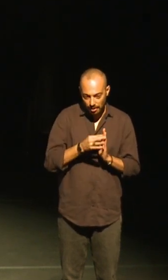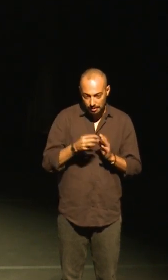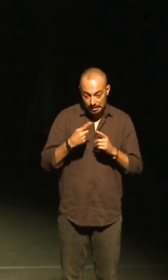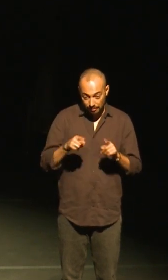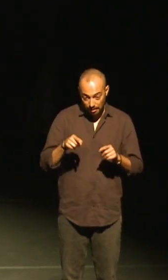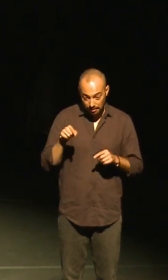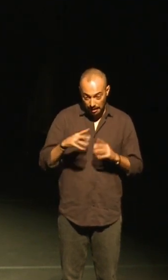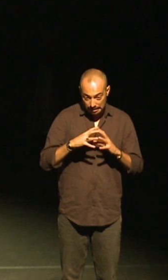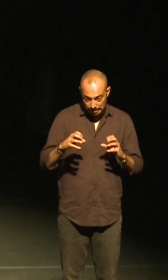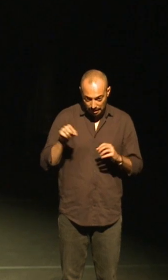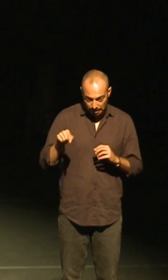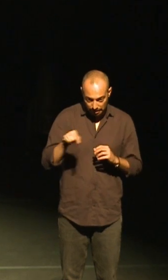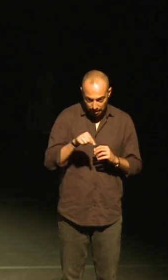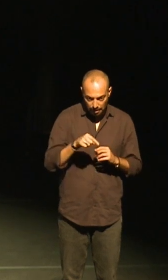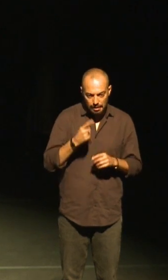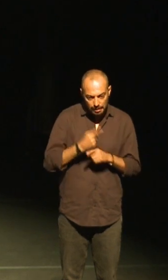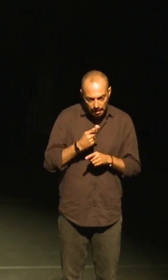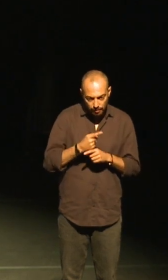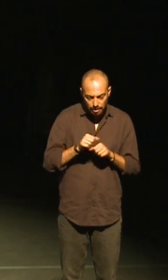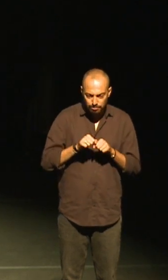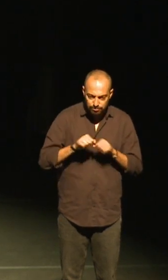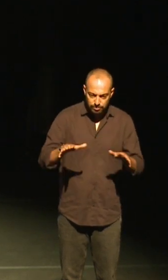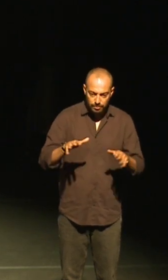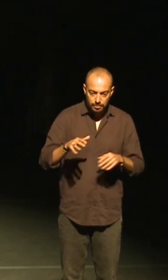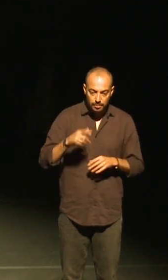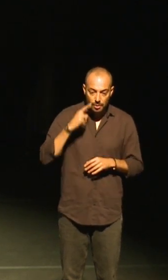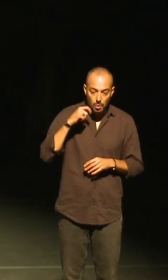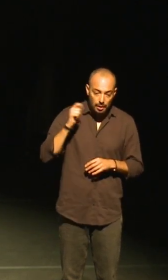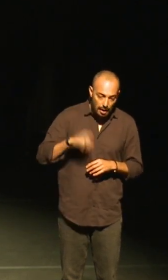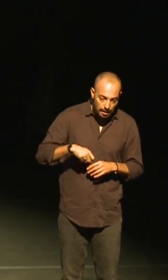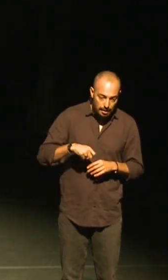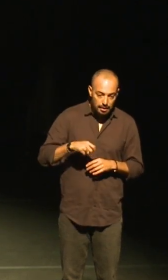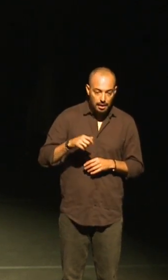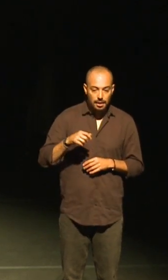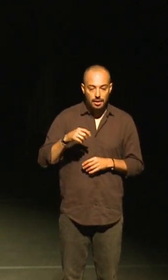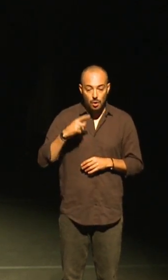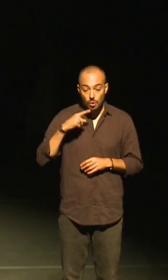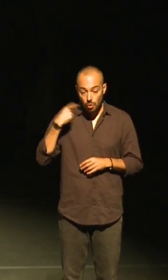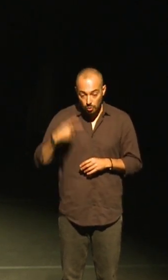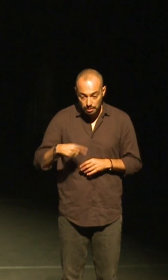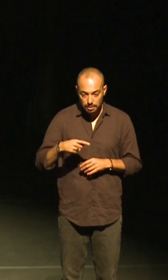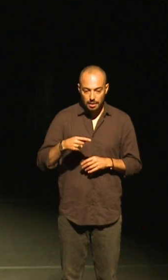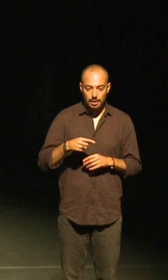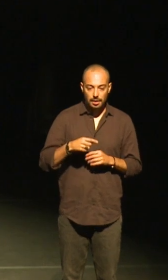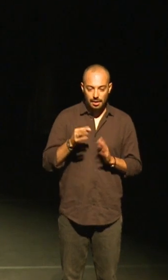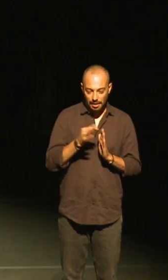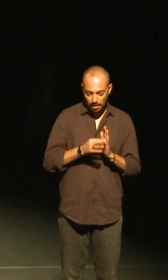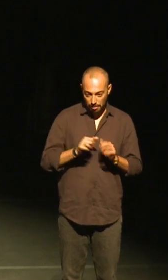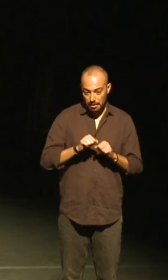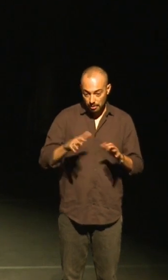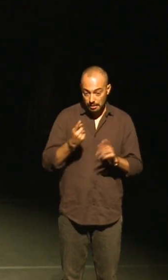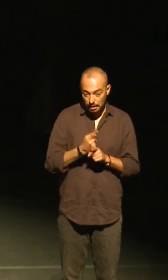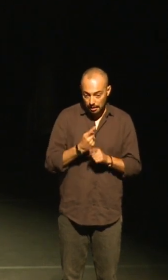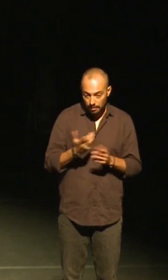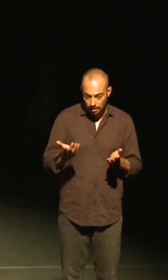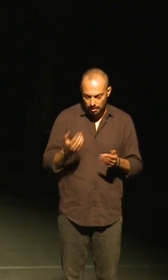implementate anche in Ucraina in casa xhanna in Russia che era la nostra regione E lì ho cominciato a dirmi Ma se io posso fare